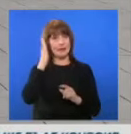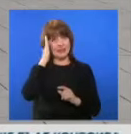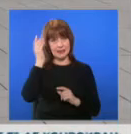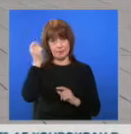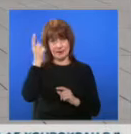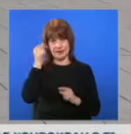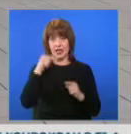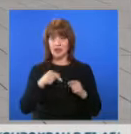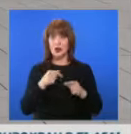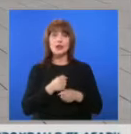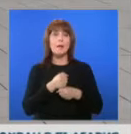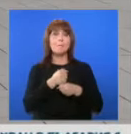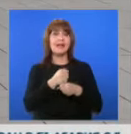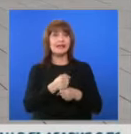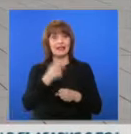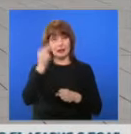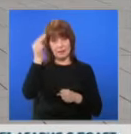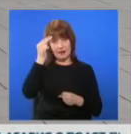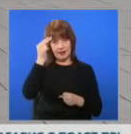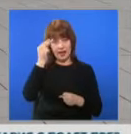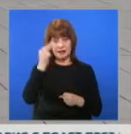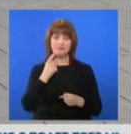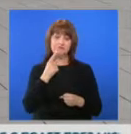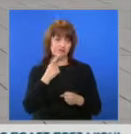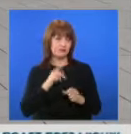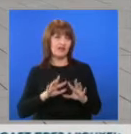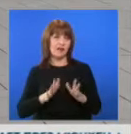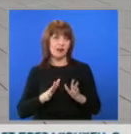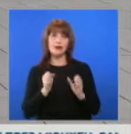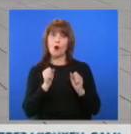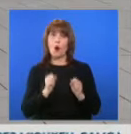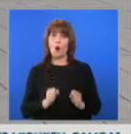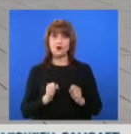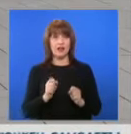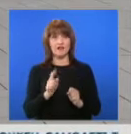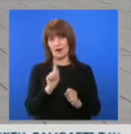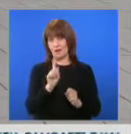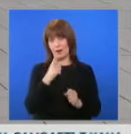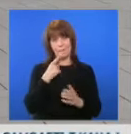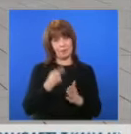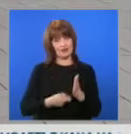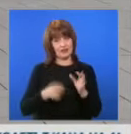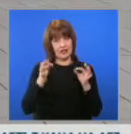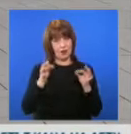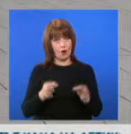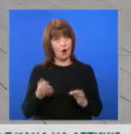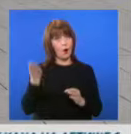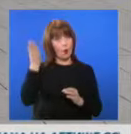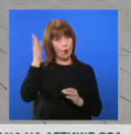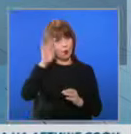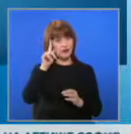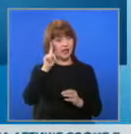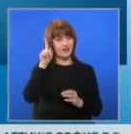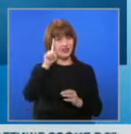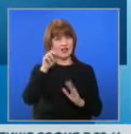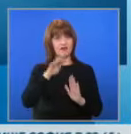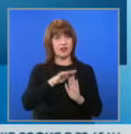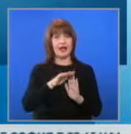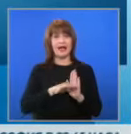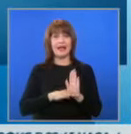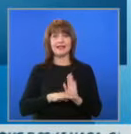с този мандат на България, най-вероятно, очаквано, но не потвърдено официално, още утре в дневния наред